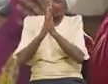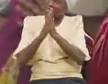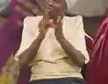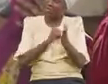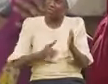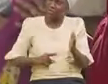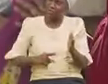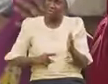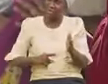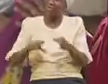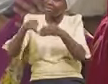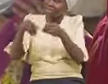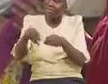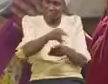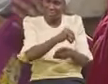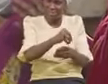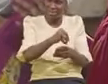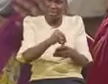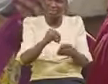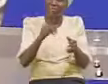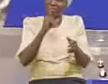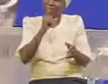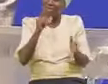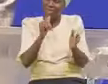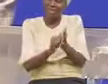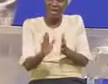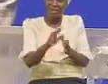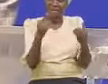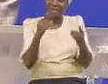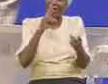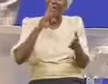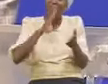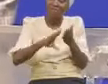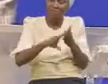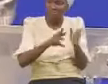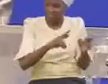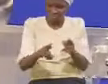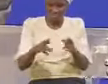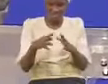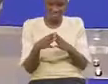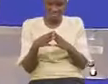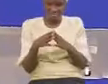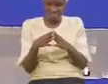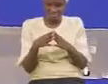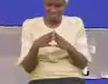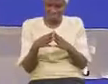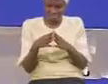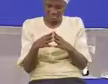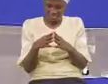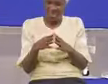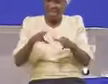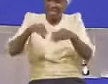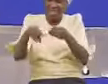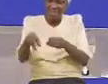me dogbera poto benari Nao kakara jibo ocho obo nuvo ke wo.